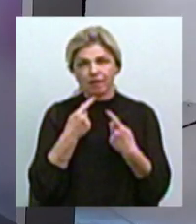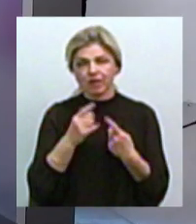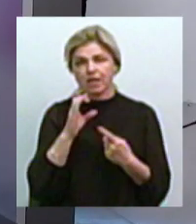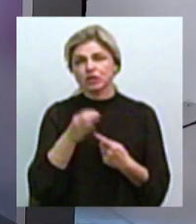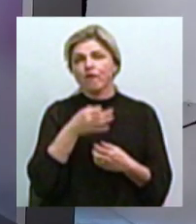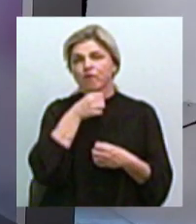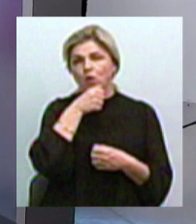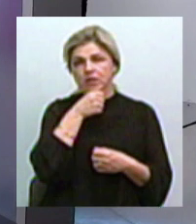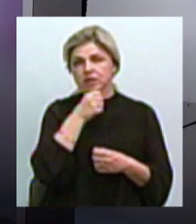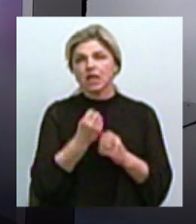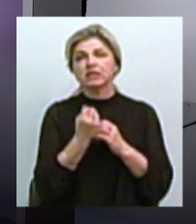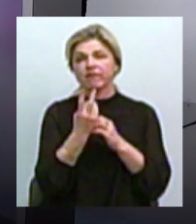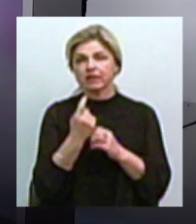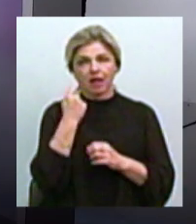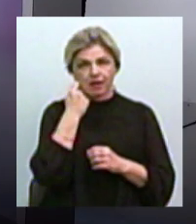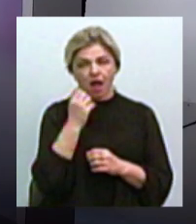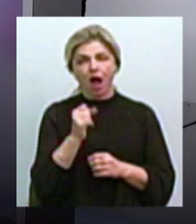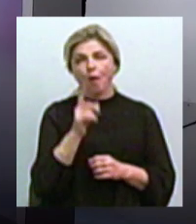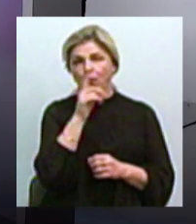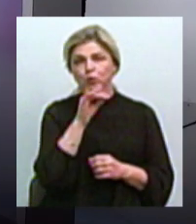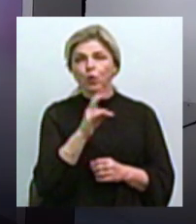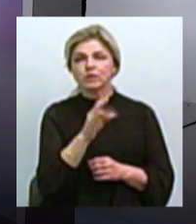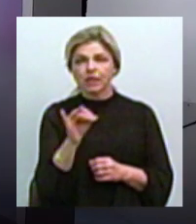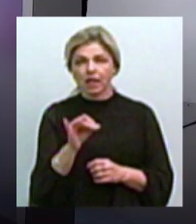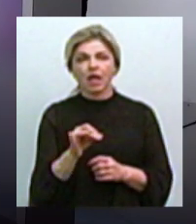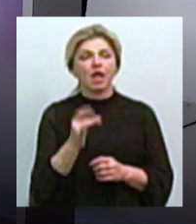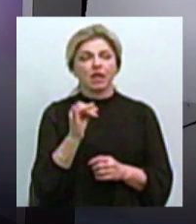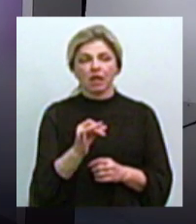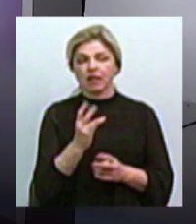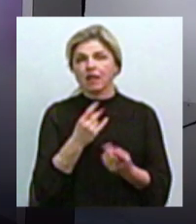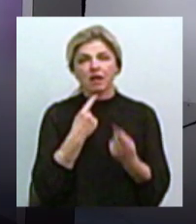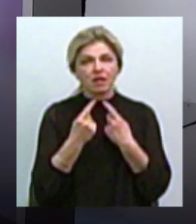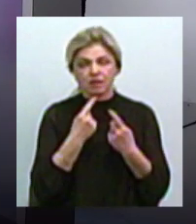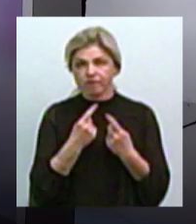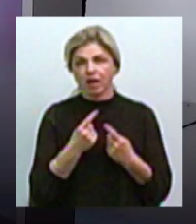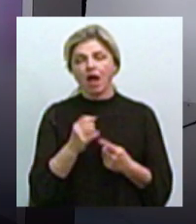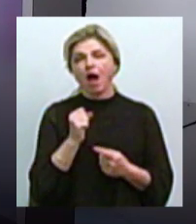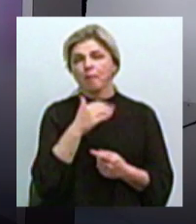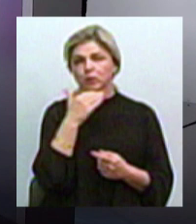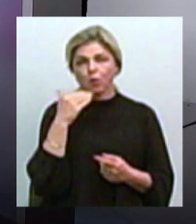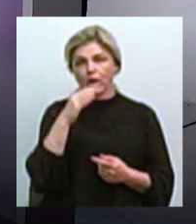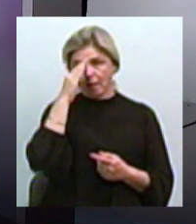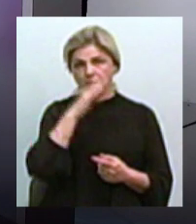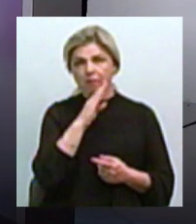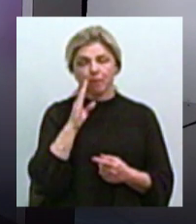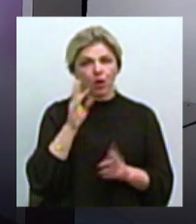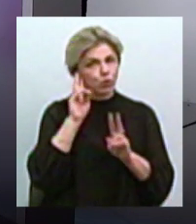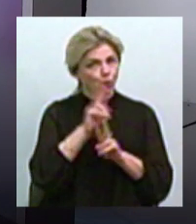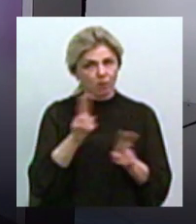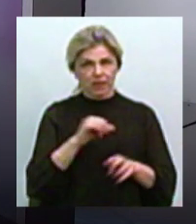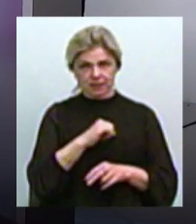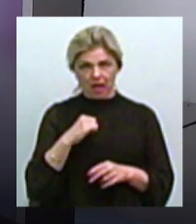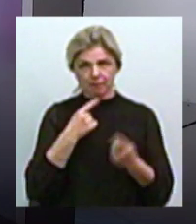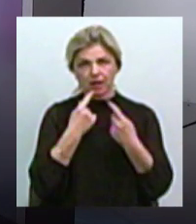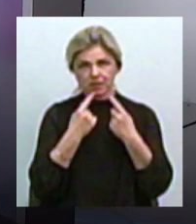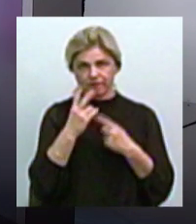возраста, не с 12 уже лет, конечно, а с подростками вредными так еще, тем более они зажаты. Многие мамы, папы не умеют сами говорить на эту тему.